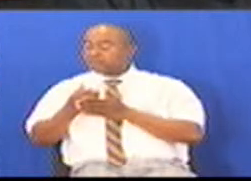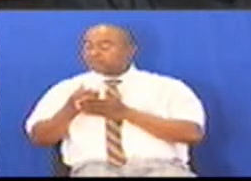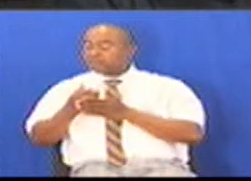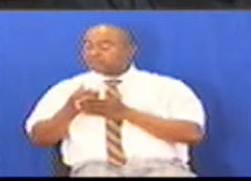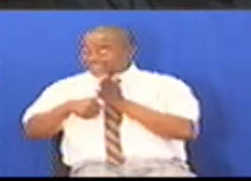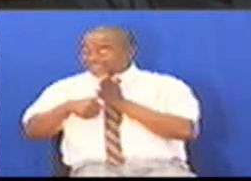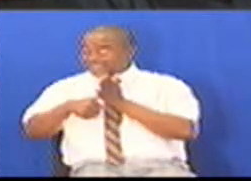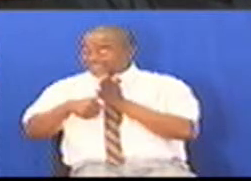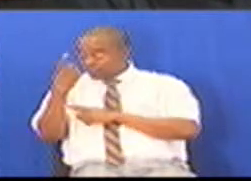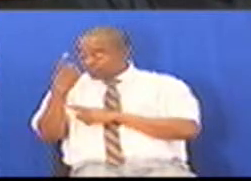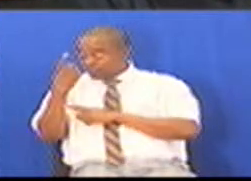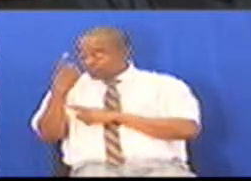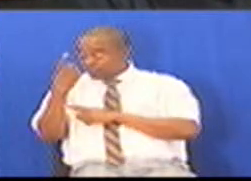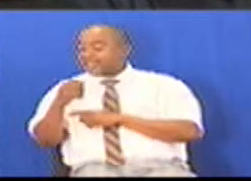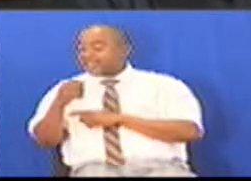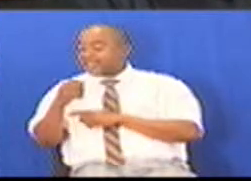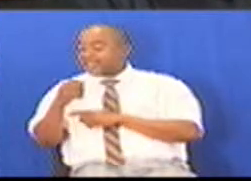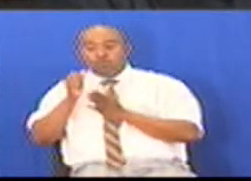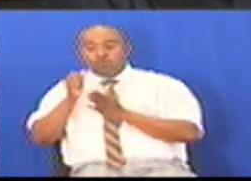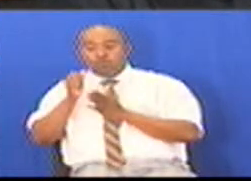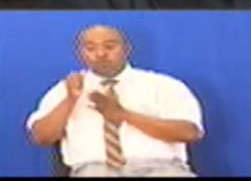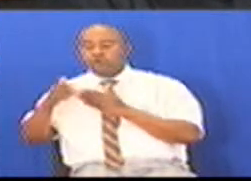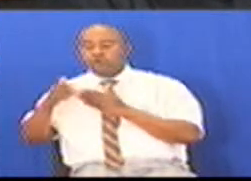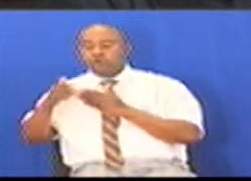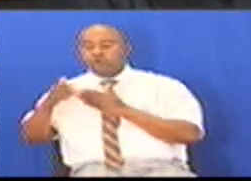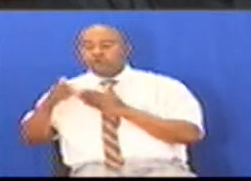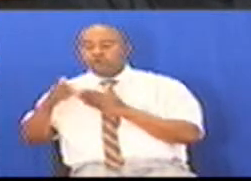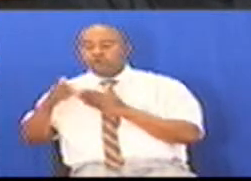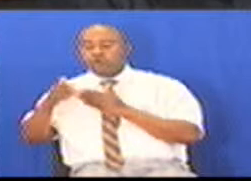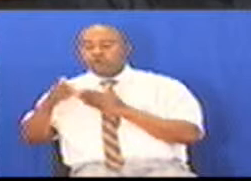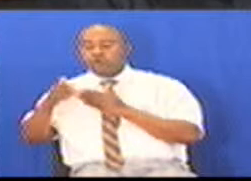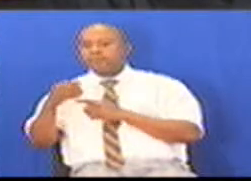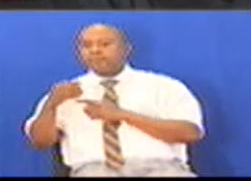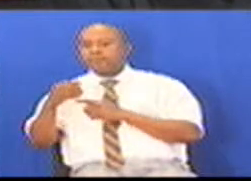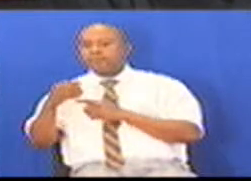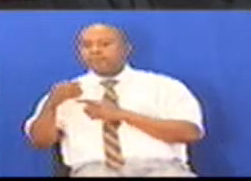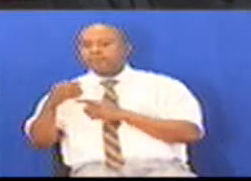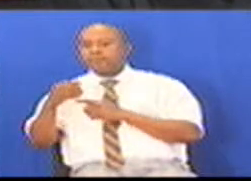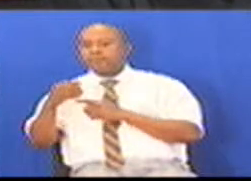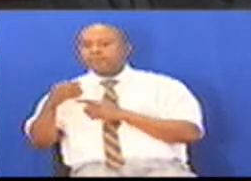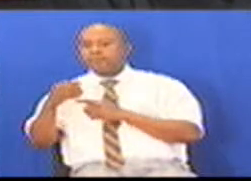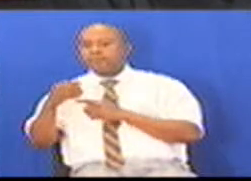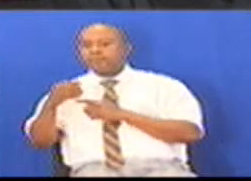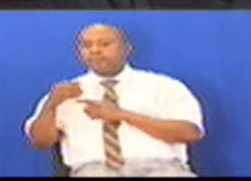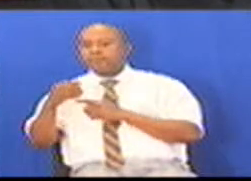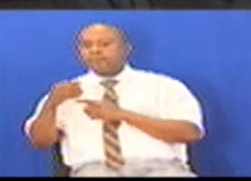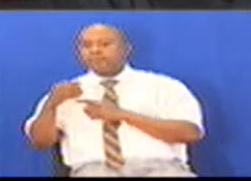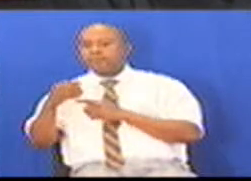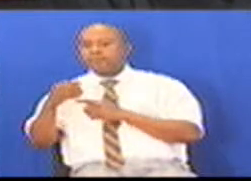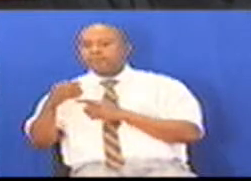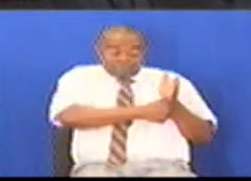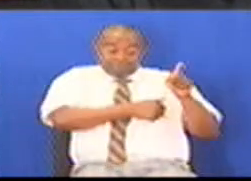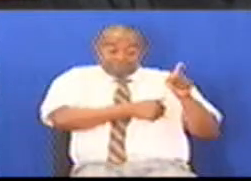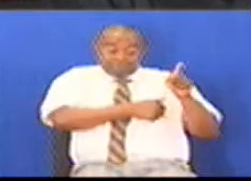kiwango kinachotozwa kwenye bidhaa zingine. Kuzawa sala wa mapato ya TAWA, TANAPA na SCA